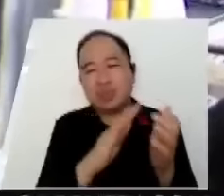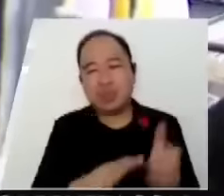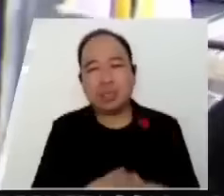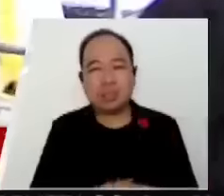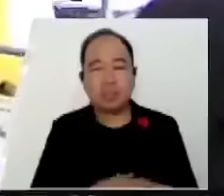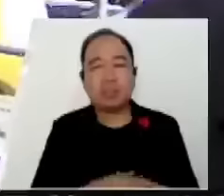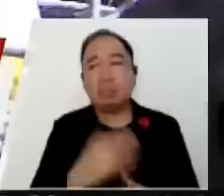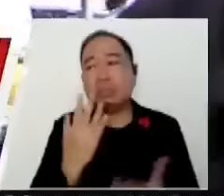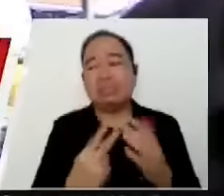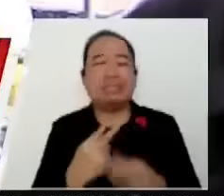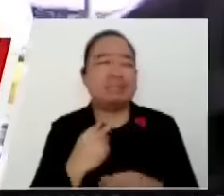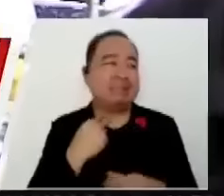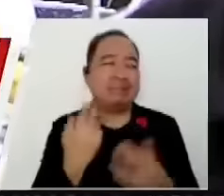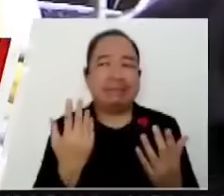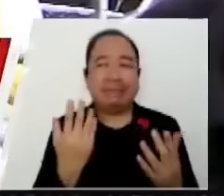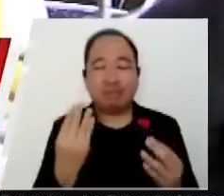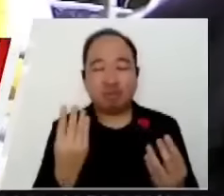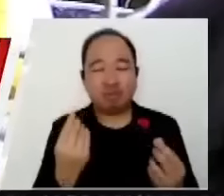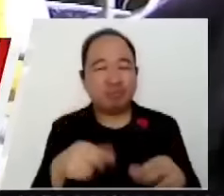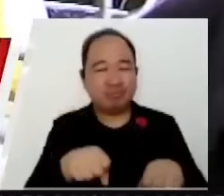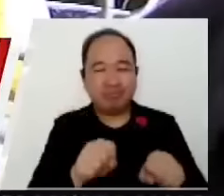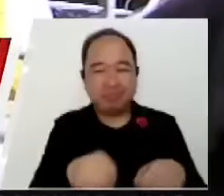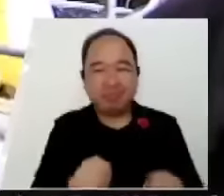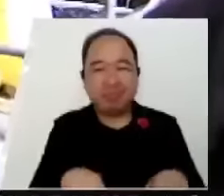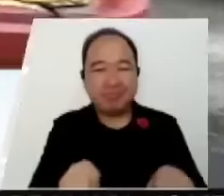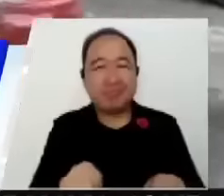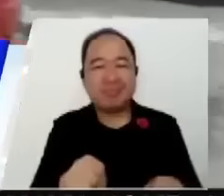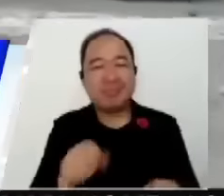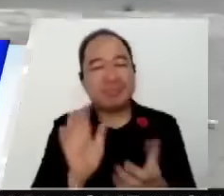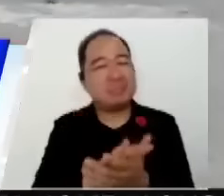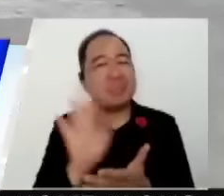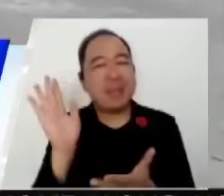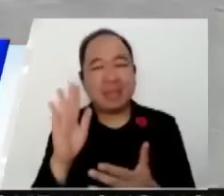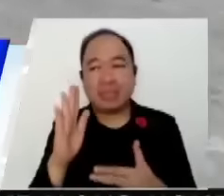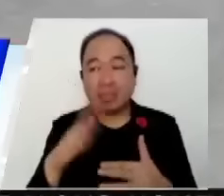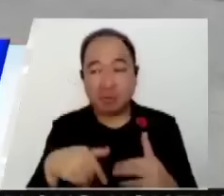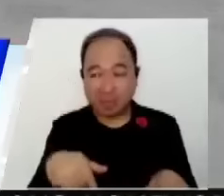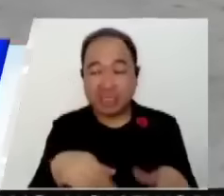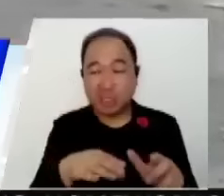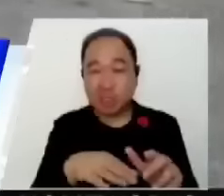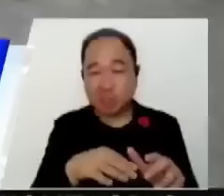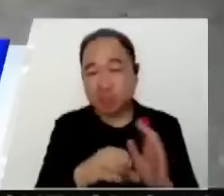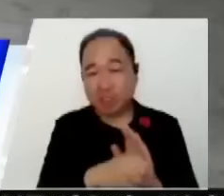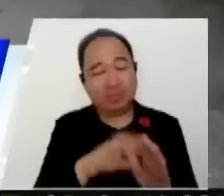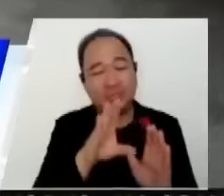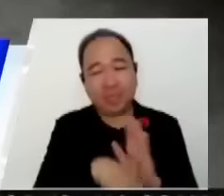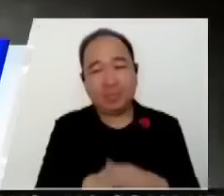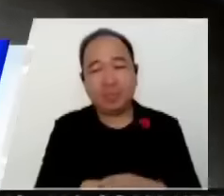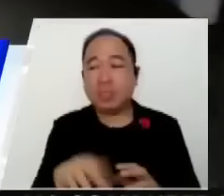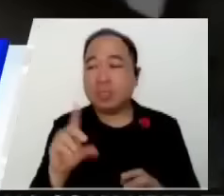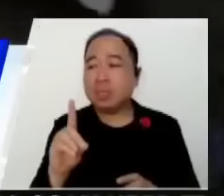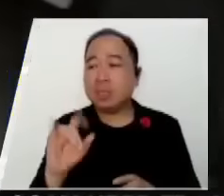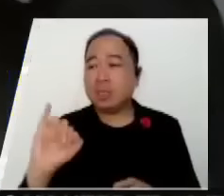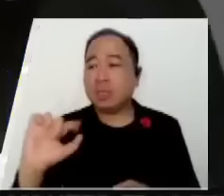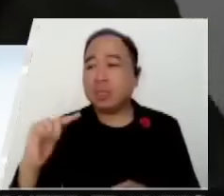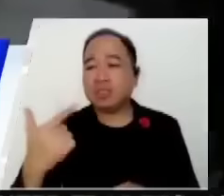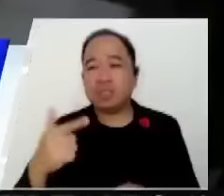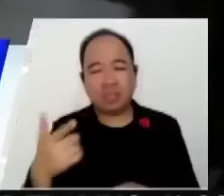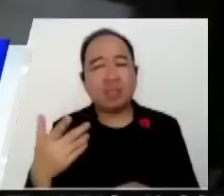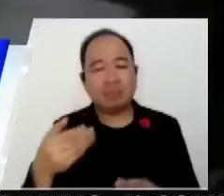no choice. Mataas na po yung bayad compare sa jeep. Inabisuhan na raw ng DILG ang barangay na ipatutupad na ang